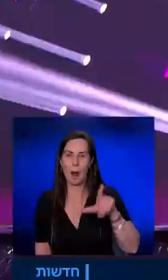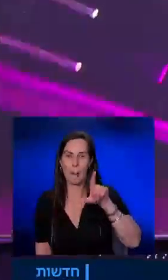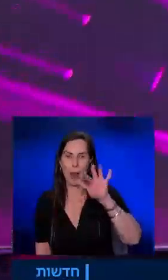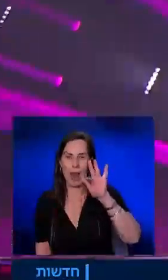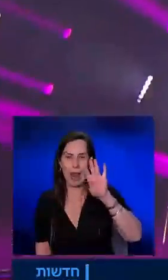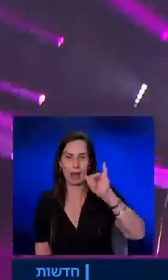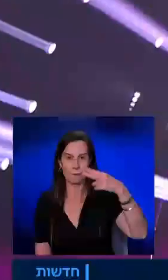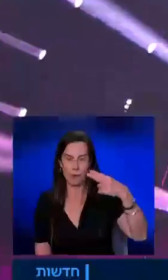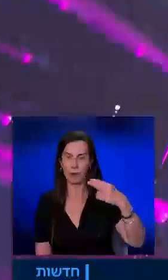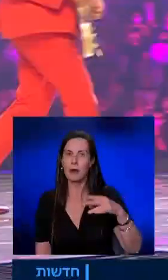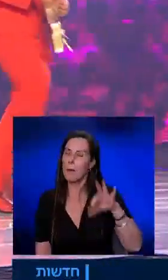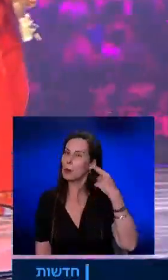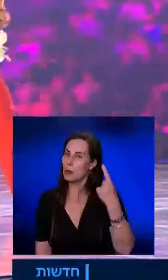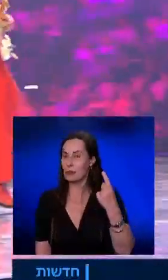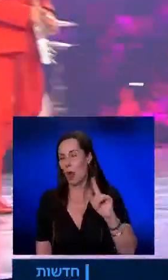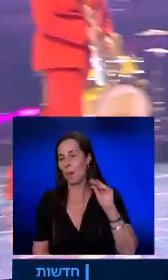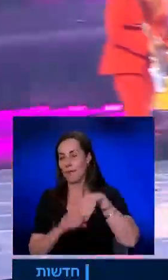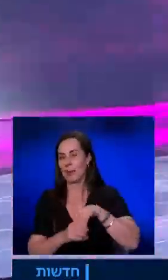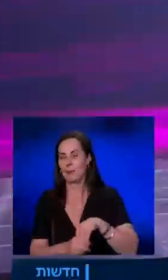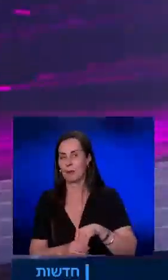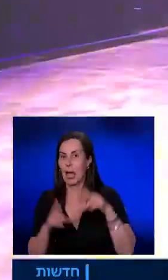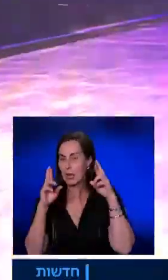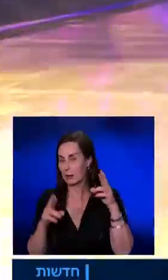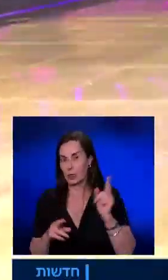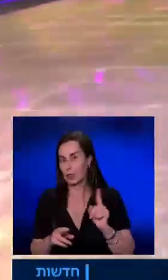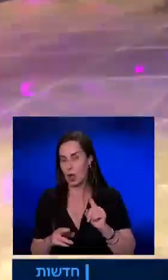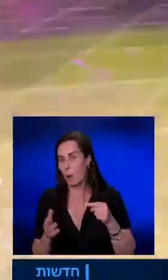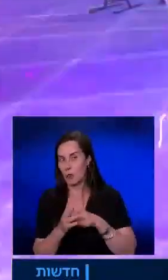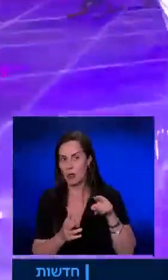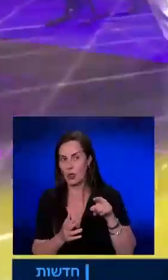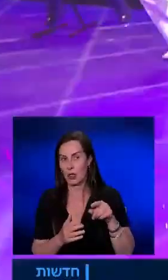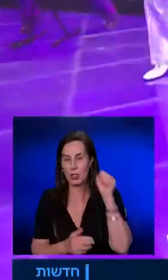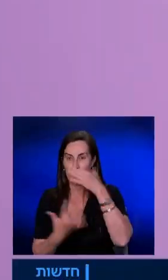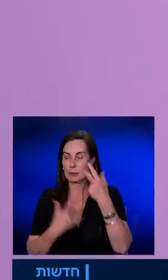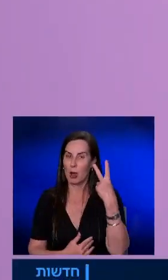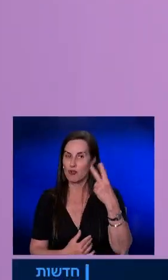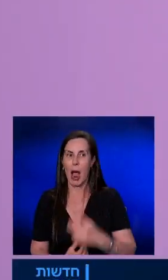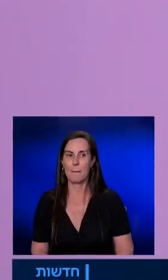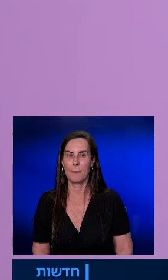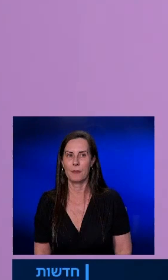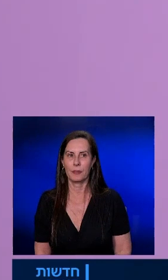טובה מצאו עצמם בחוץ. נקווה שזה לא מפני שהם שיר מספר 2.